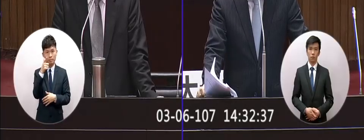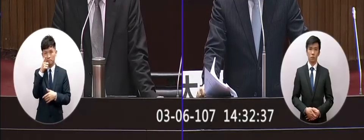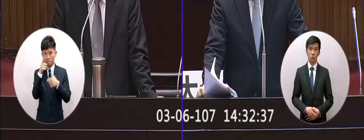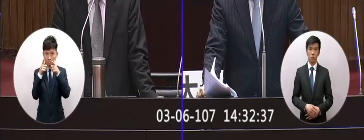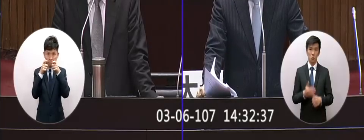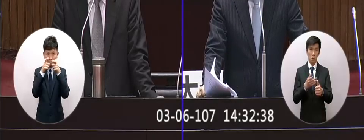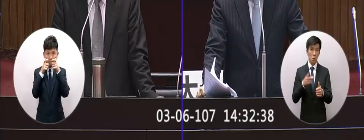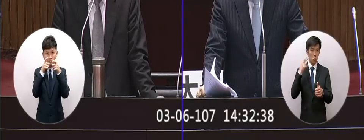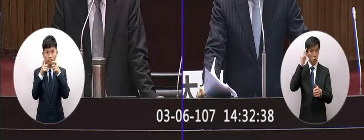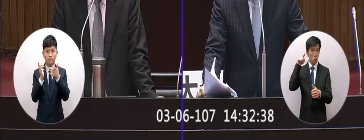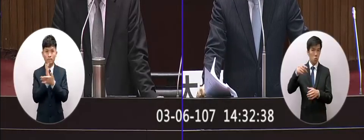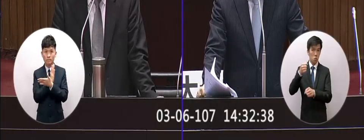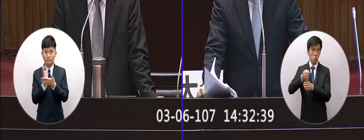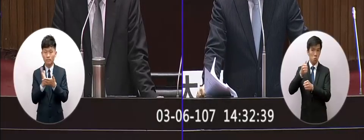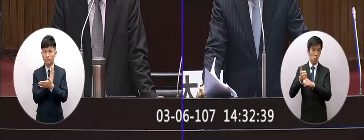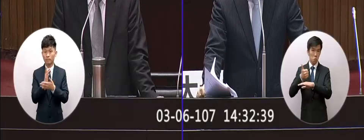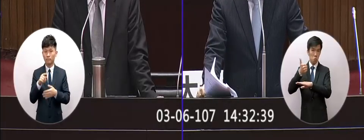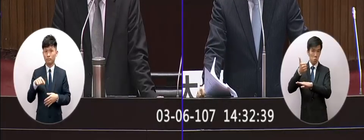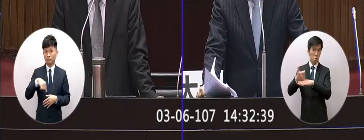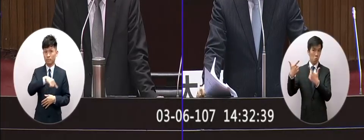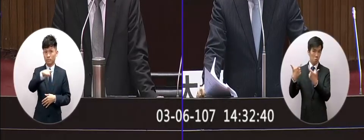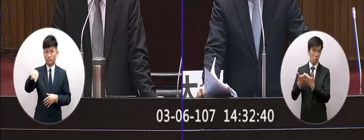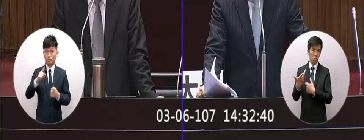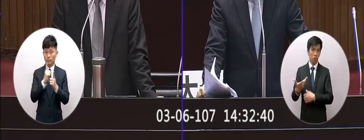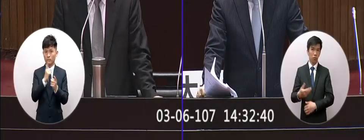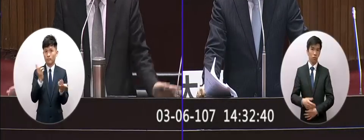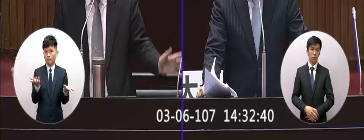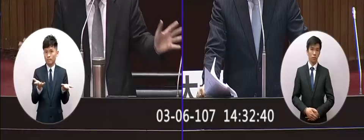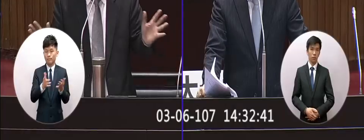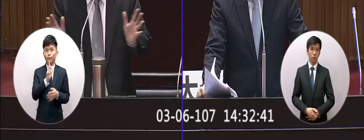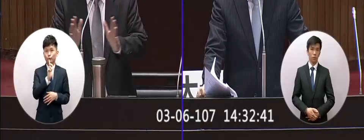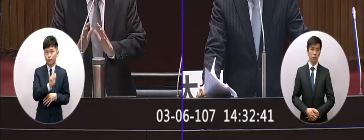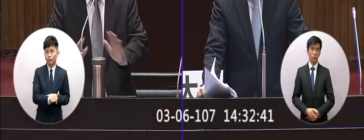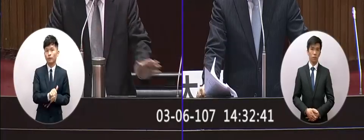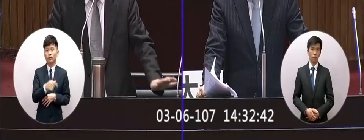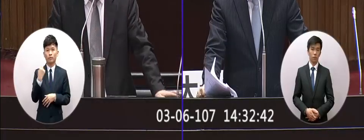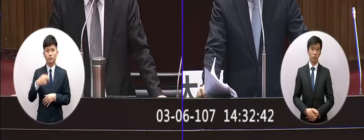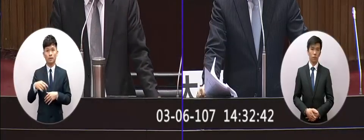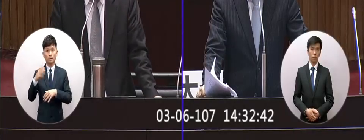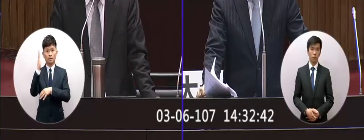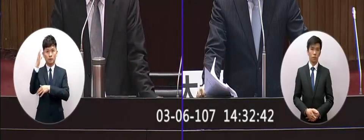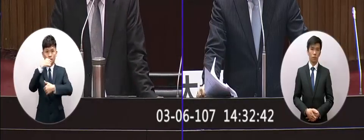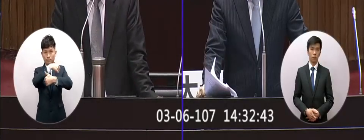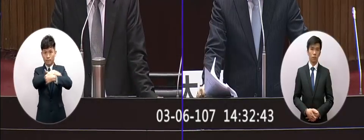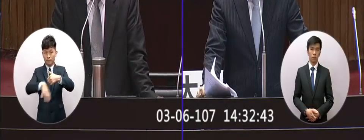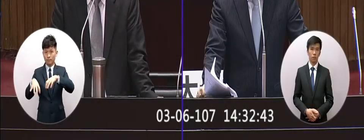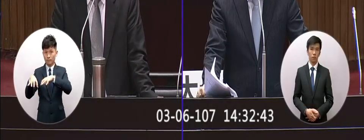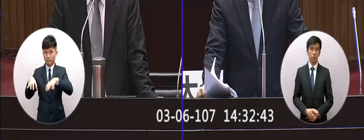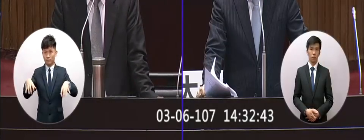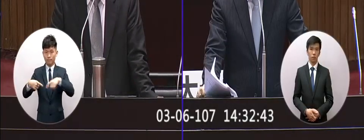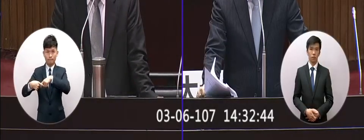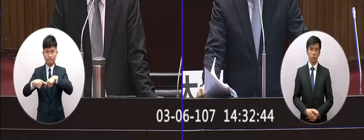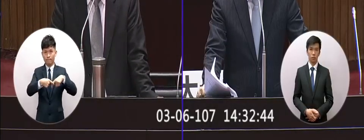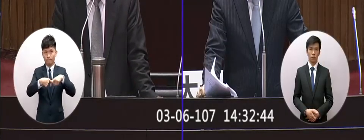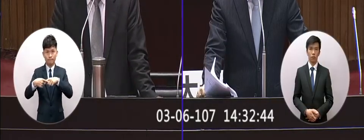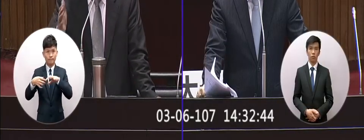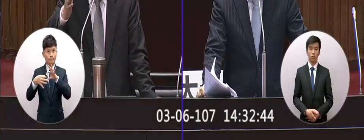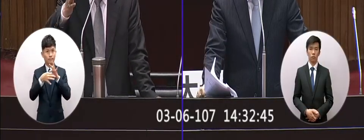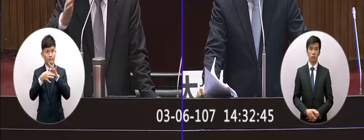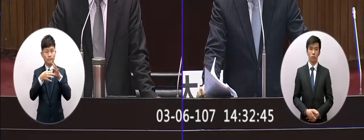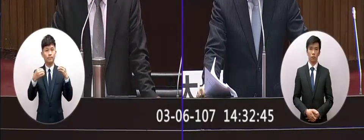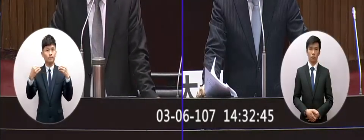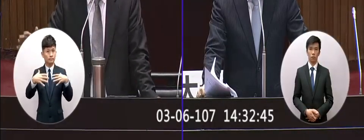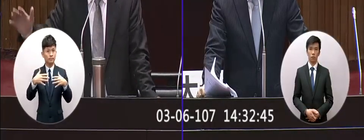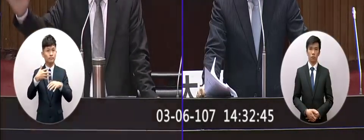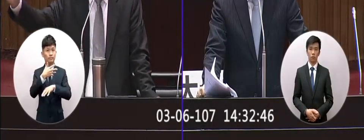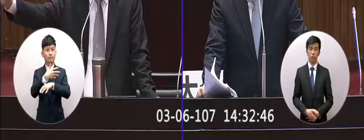们都很适任？ 他们不仅仅对业务娴熟啊，目前跨部会的横向联系也没有问题。那江